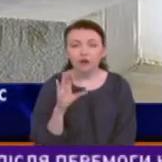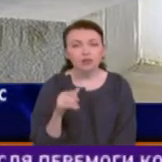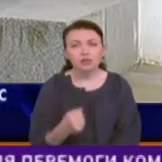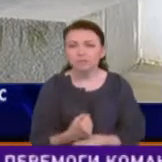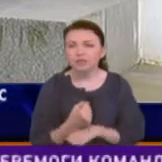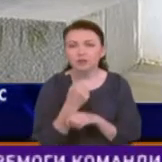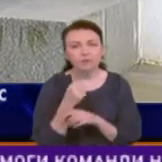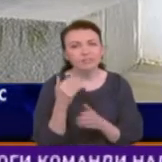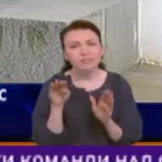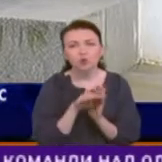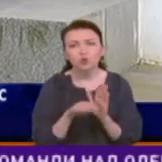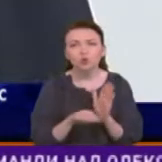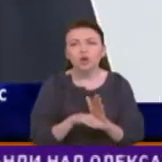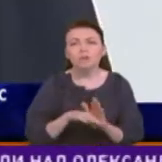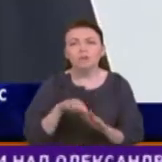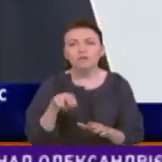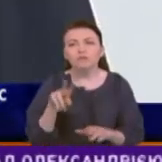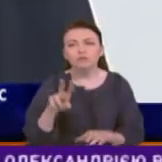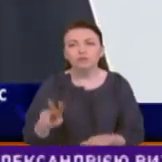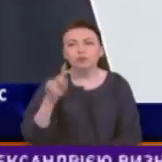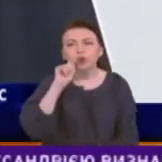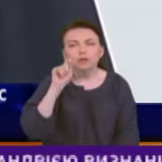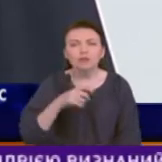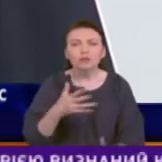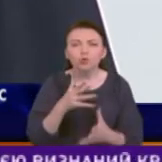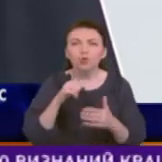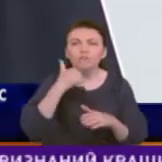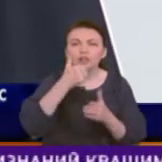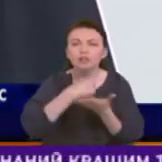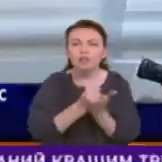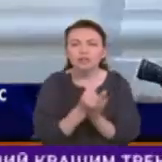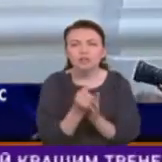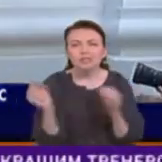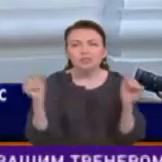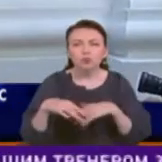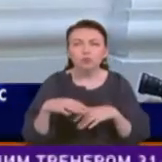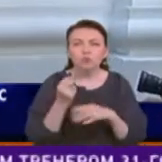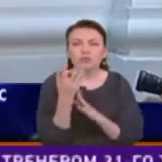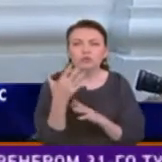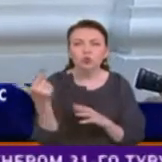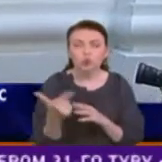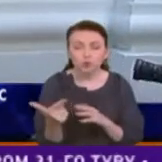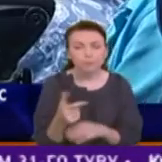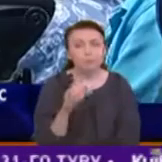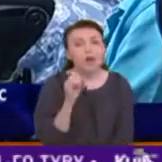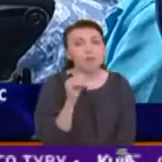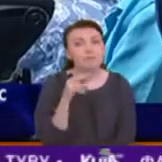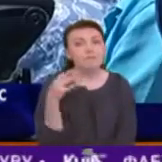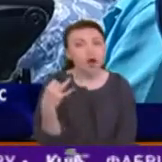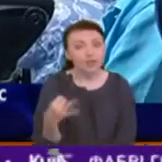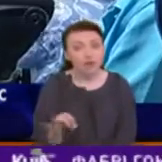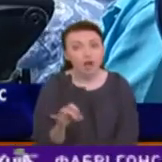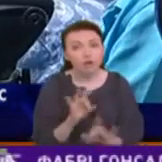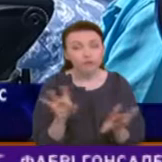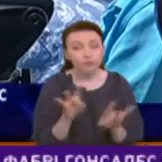статут Православної Церкви України, який ухвалили під час Об'єднавчого Собору 15 грудня. Але от, в свою чергу, Епіфаній розповів, що на